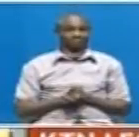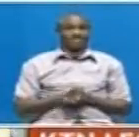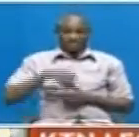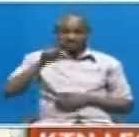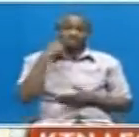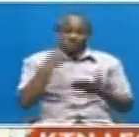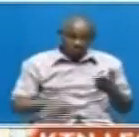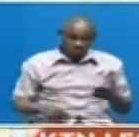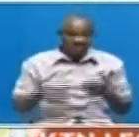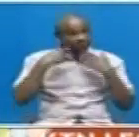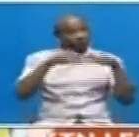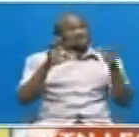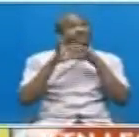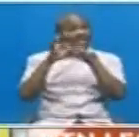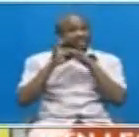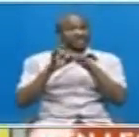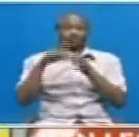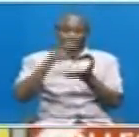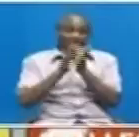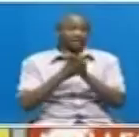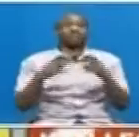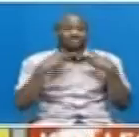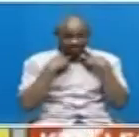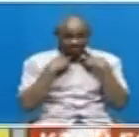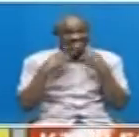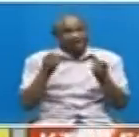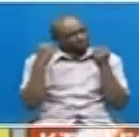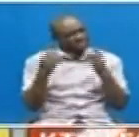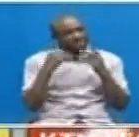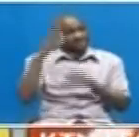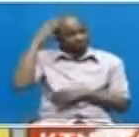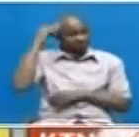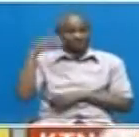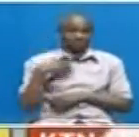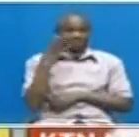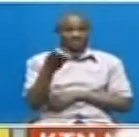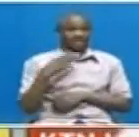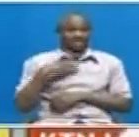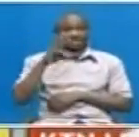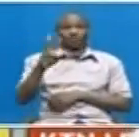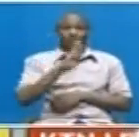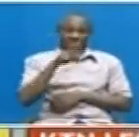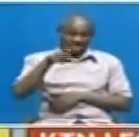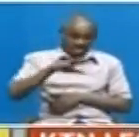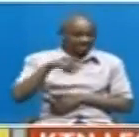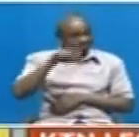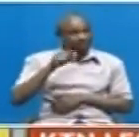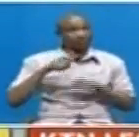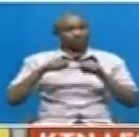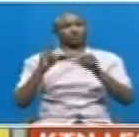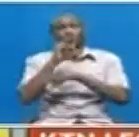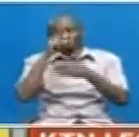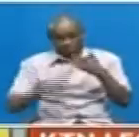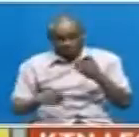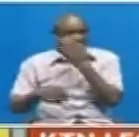Wanasema mwacha mila ni mtumwa, na ndivyo ilivyo kwa baadhi ya jamii za Wasomali kutoka kaunti ya Wajir ambao bado wanaendelea kutumia mfumo